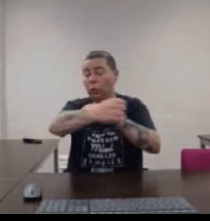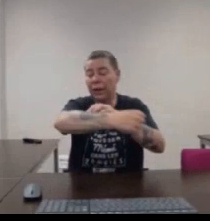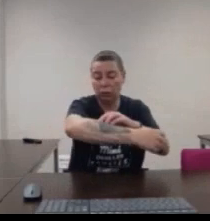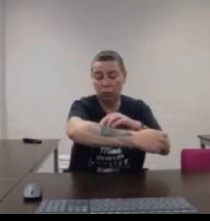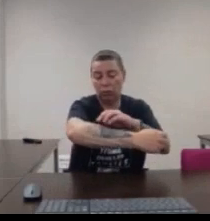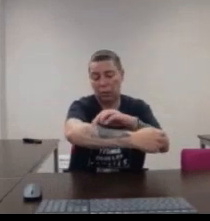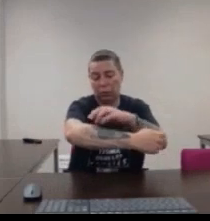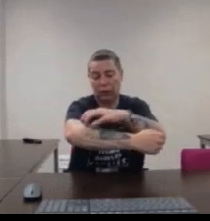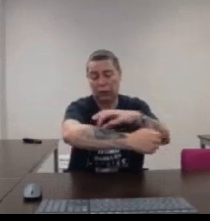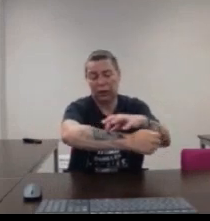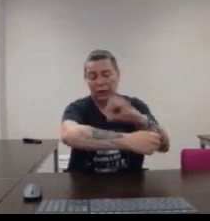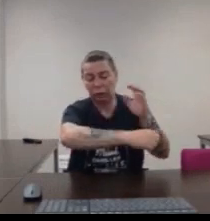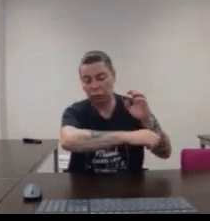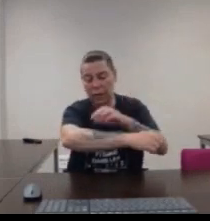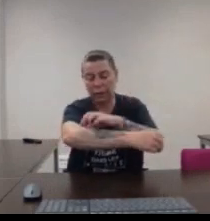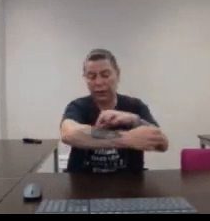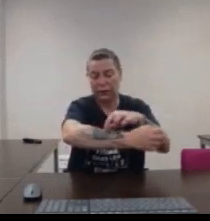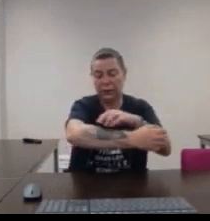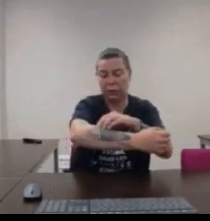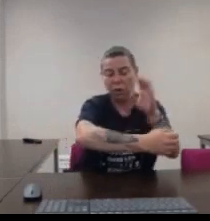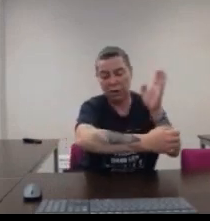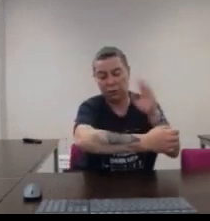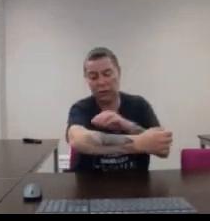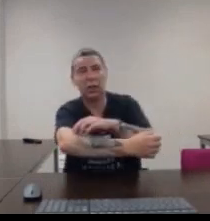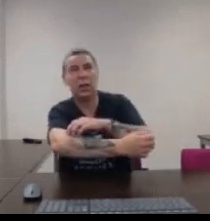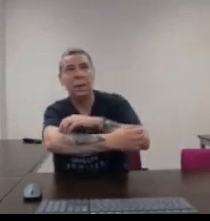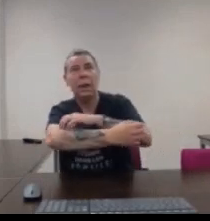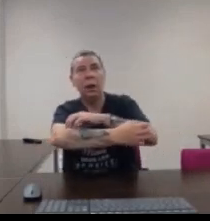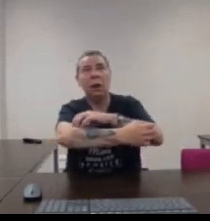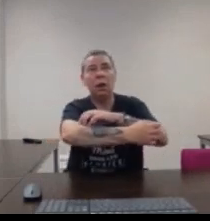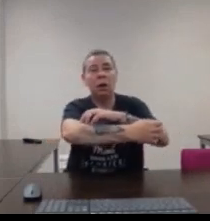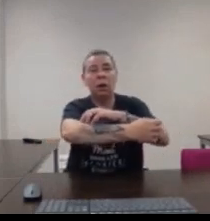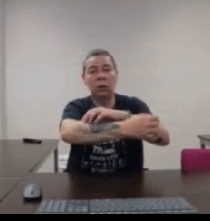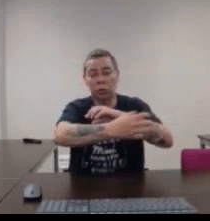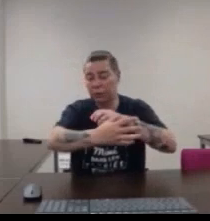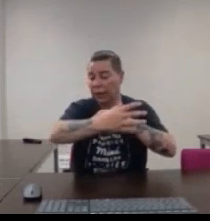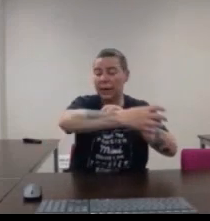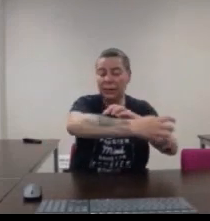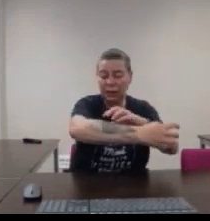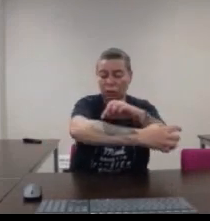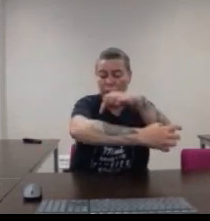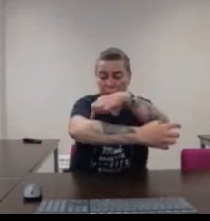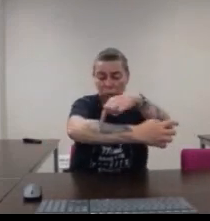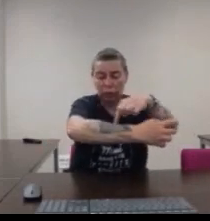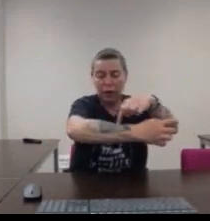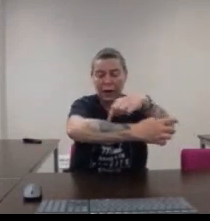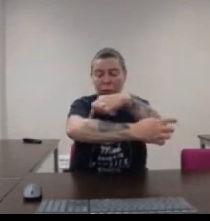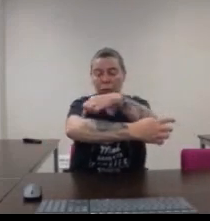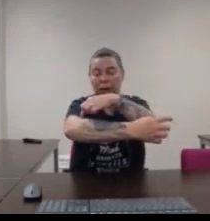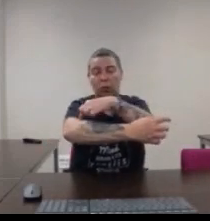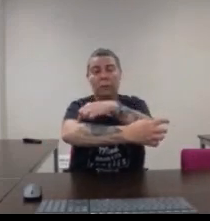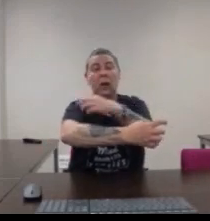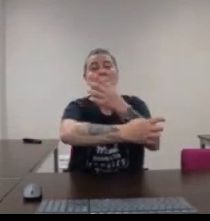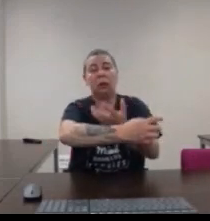chaque contraction, on va se focaliser sur celui-là qui n'est pas très visible chez moi, mais vous imaginez, quand je vais réaliser le mouvement, ce muscle-là